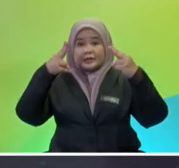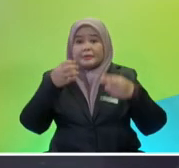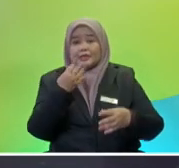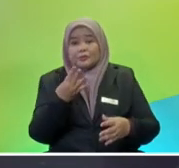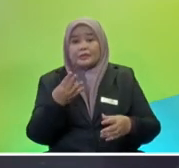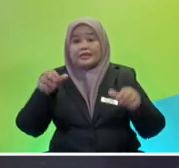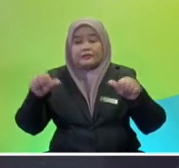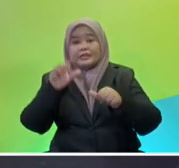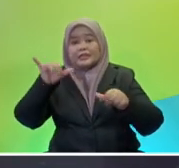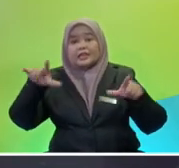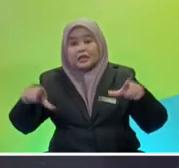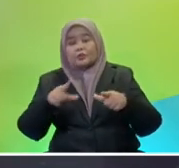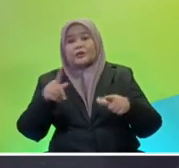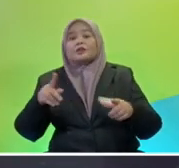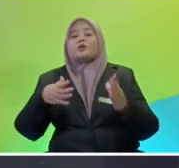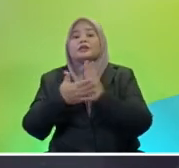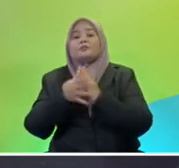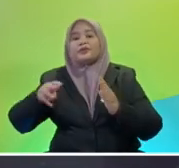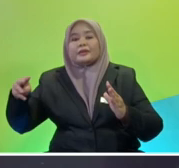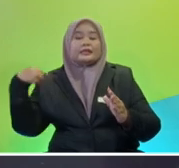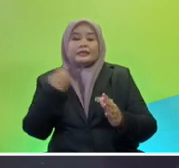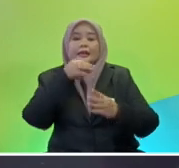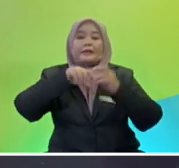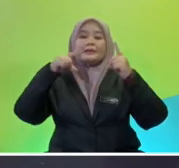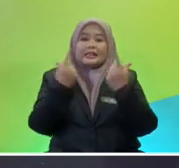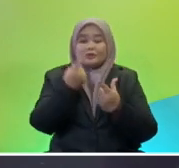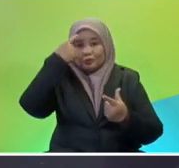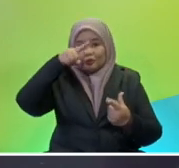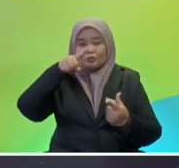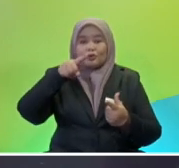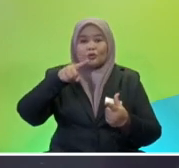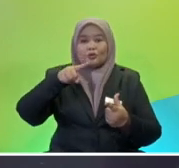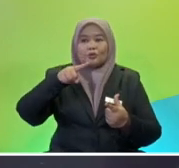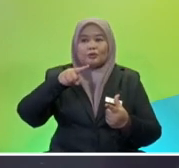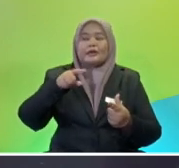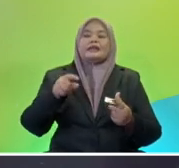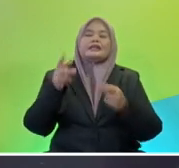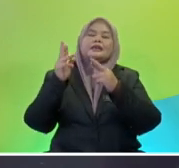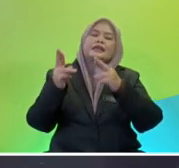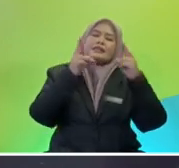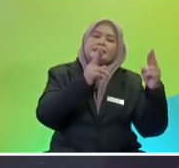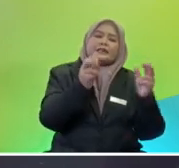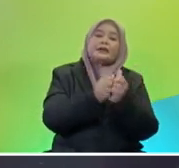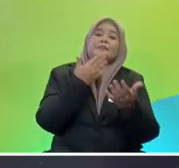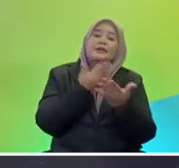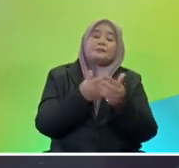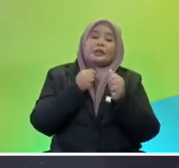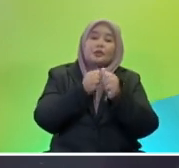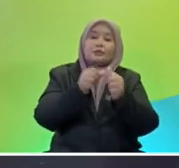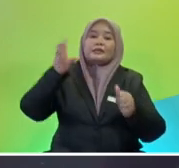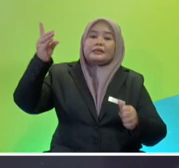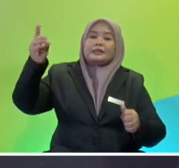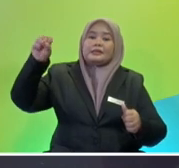activity yang dilakukan oleh murid-murid kita di dalam kelas untuk bayi PBD ini mengikut di